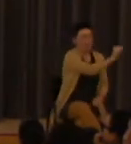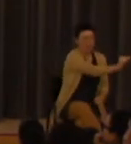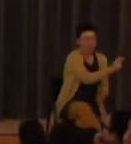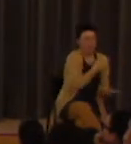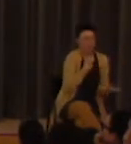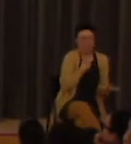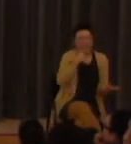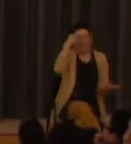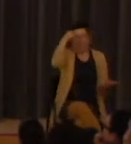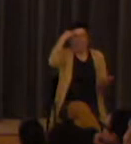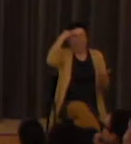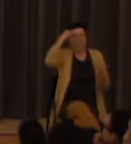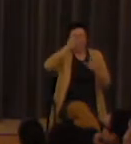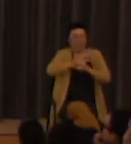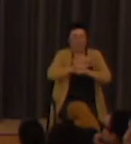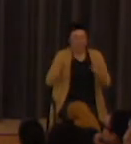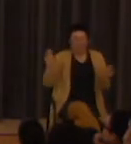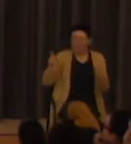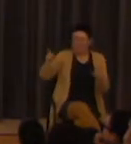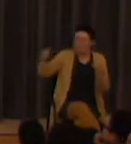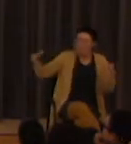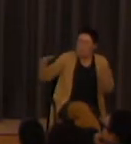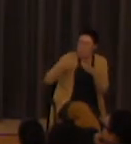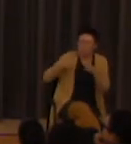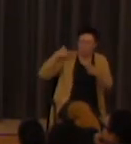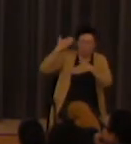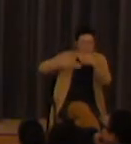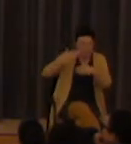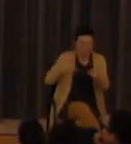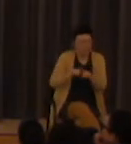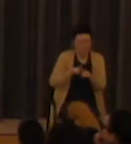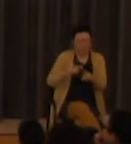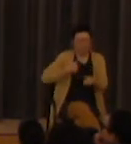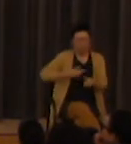Igual que a mi també, com a professor, quan ja vaig rebre el certificat